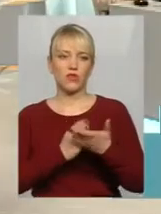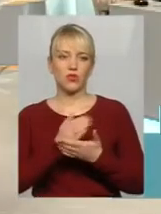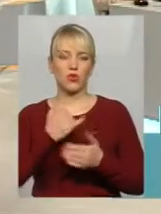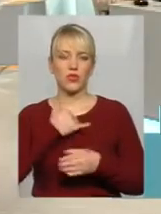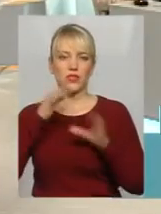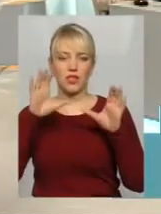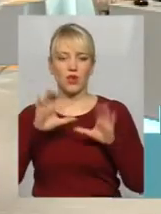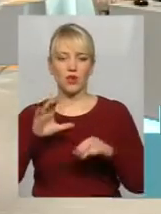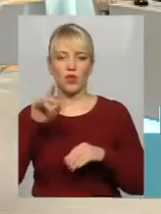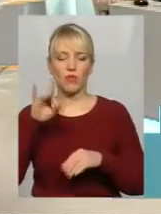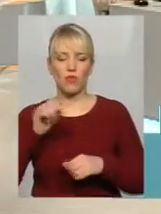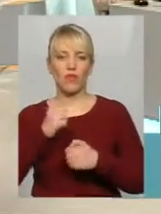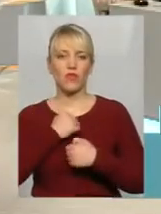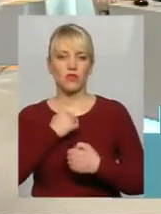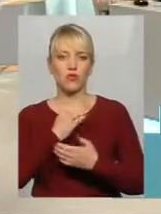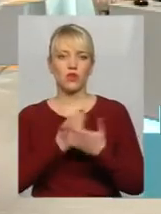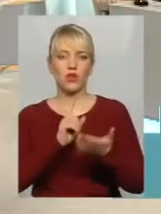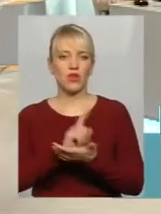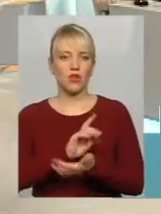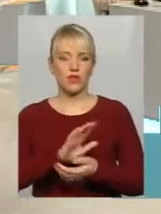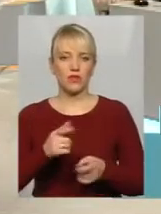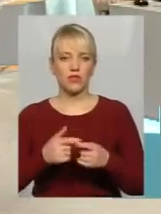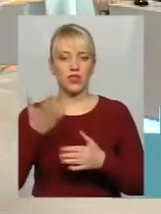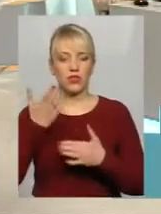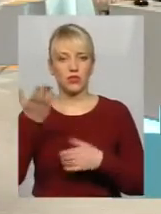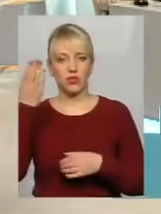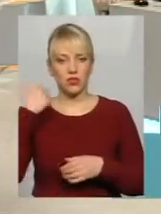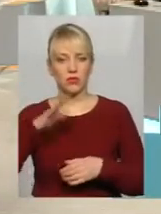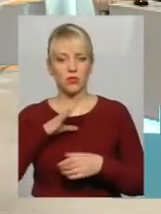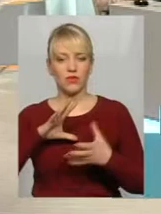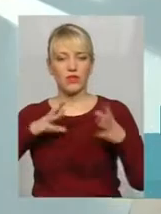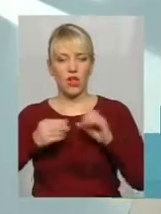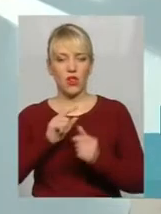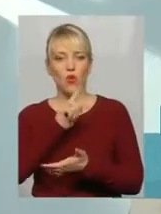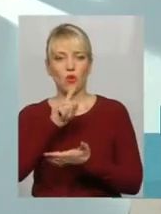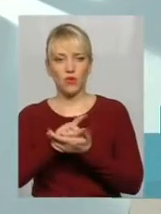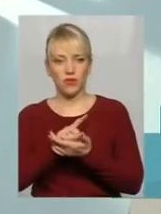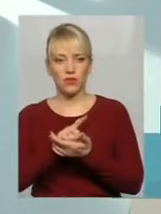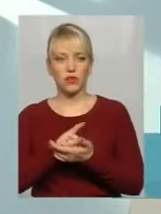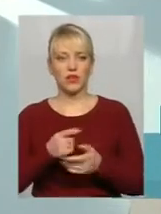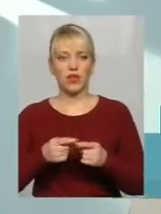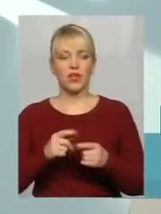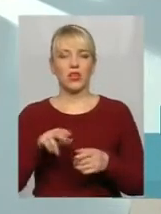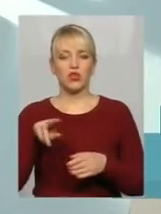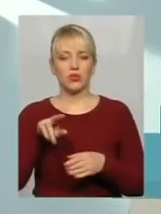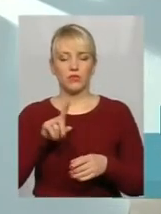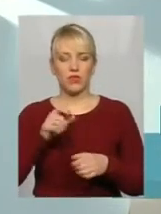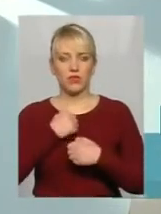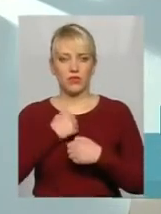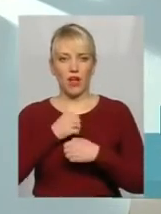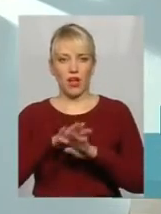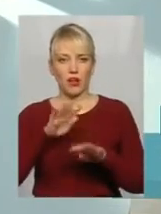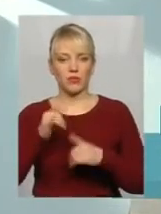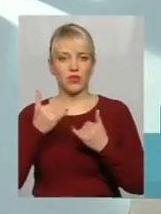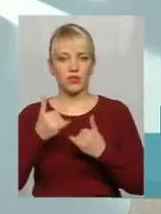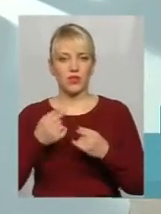військову службу не є обов'язковим. Він у нас, як раніше, був загальнообов'язковий, це закон про проходження військової служби. На даний